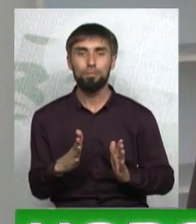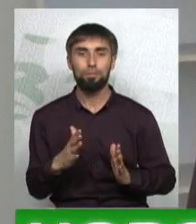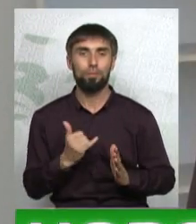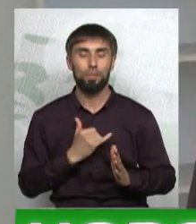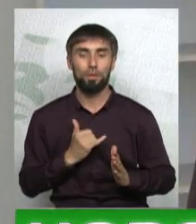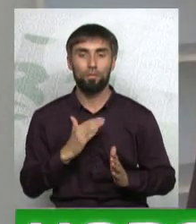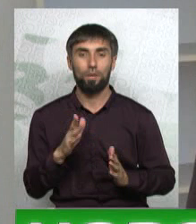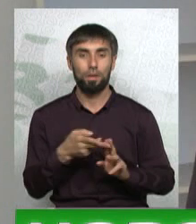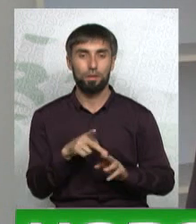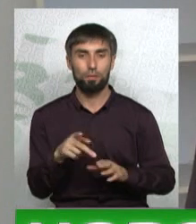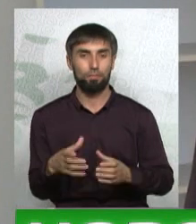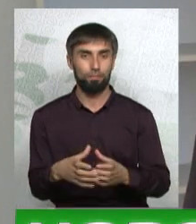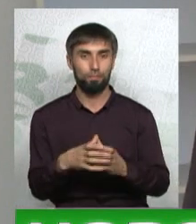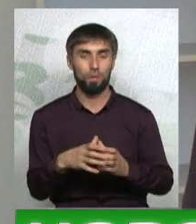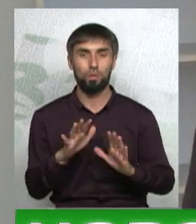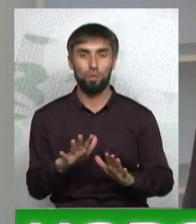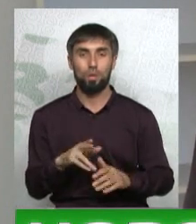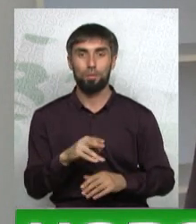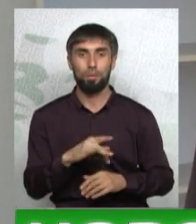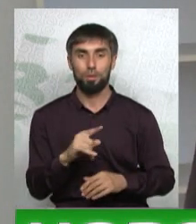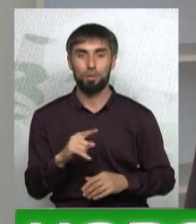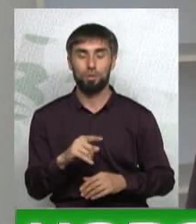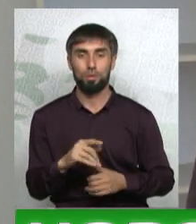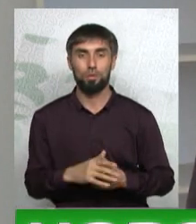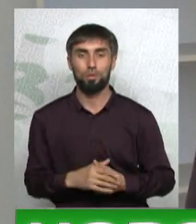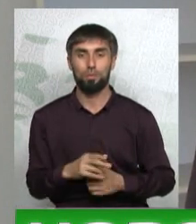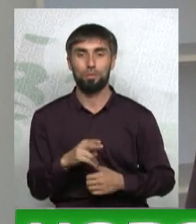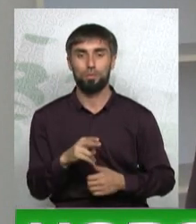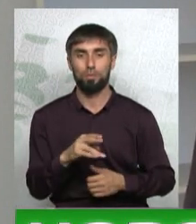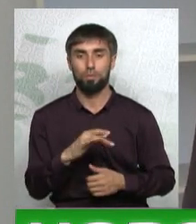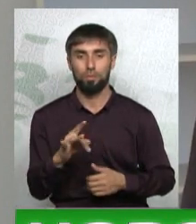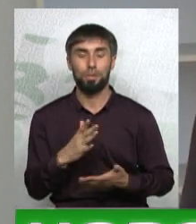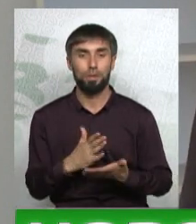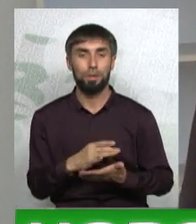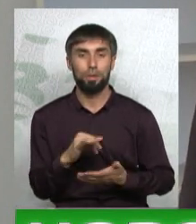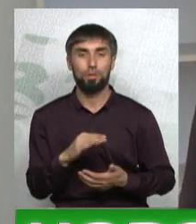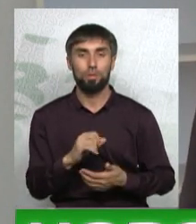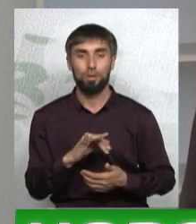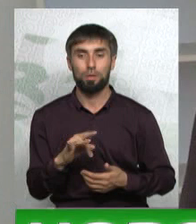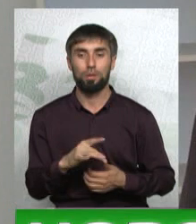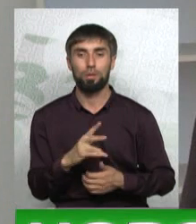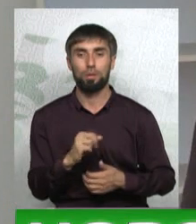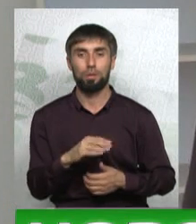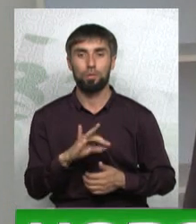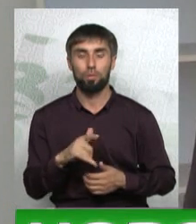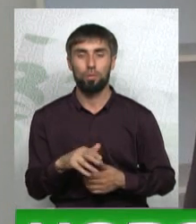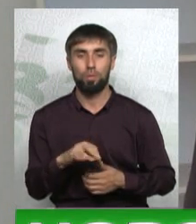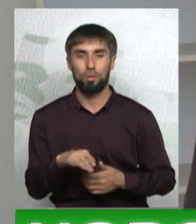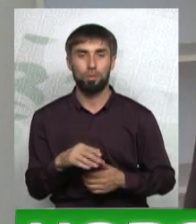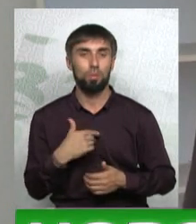в этот поток только пейзажный жанр. Ну, есть и жанр натюрморт. Мы